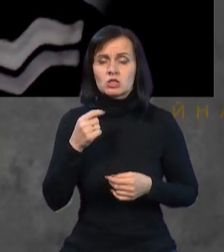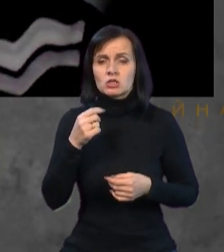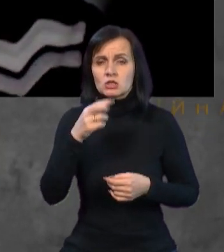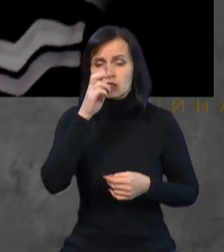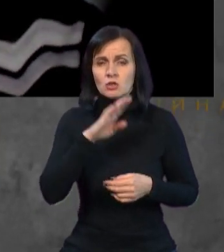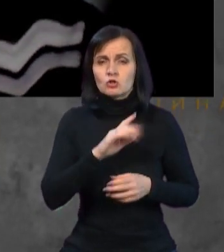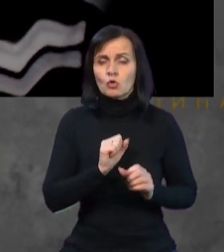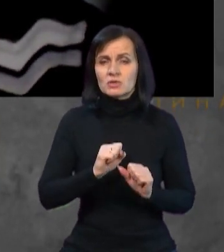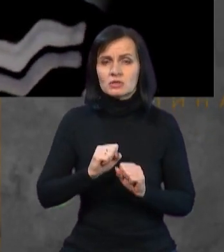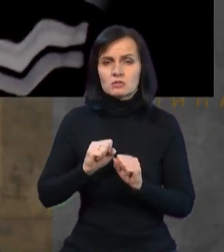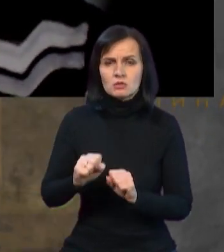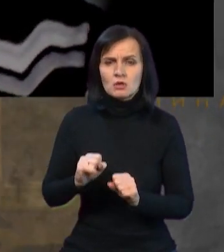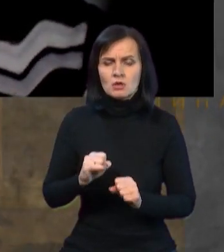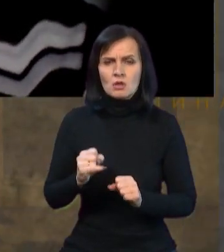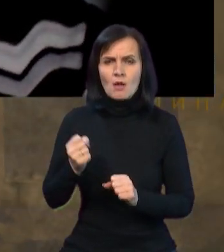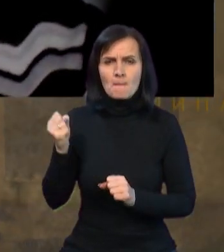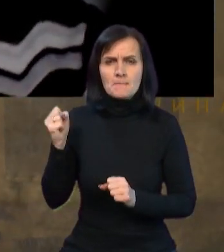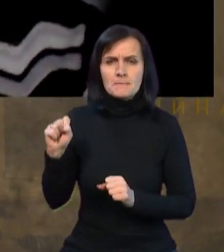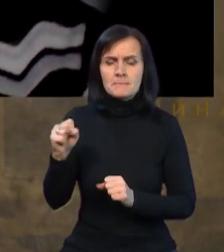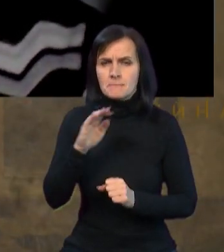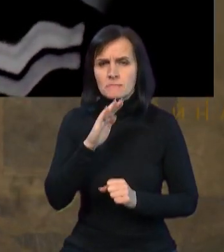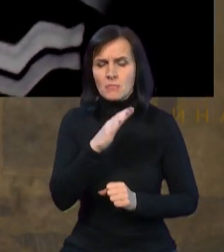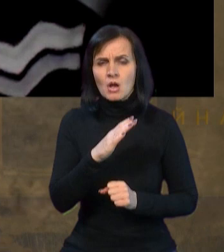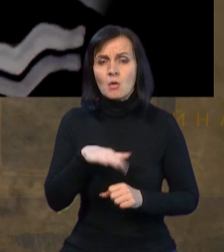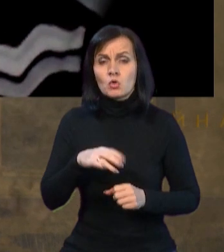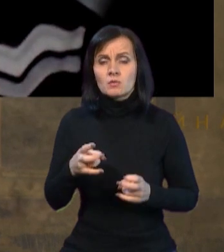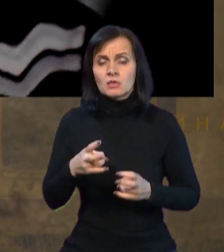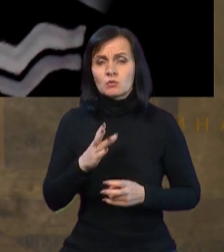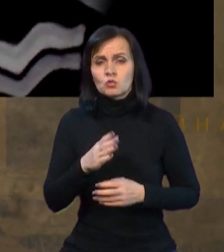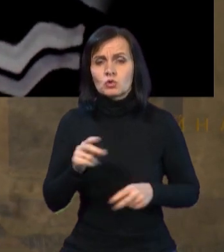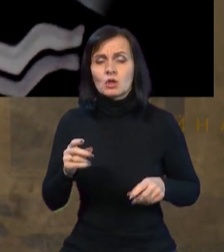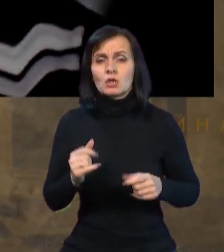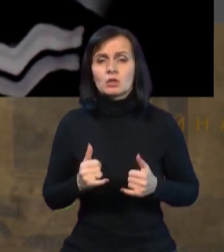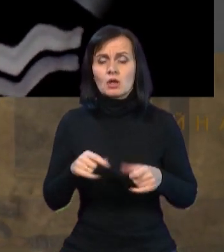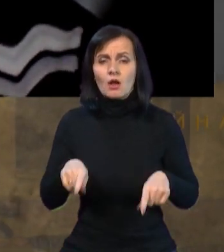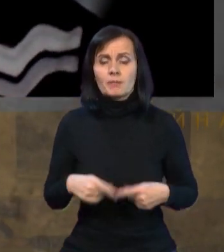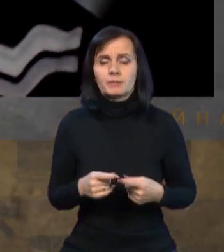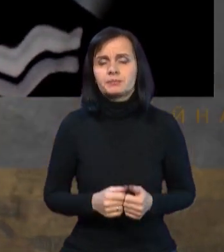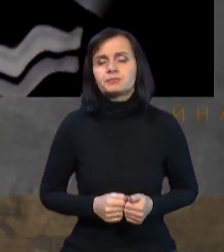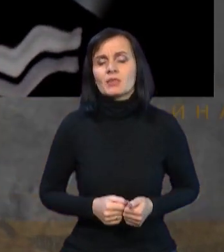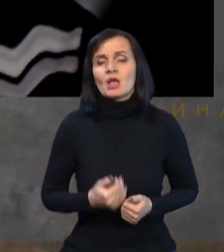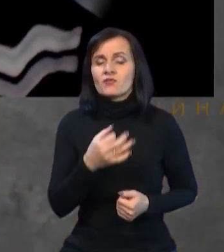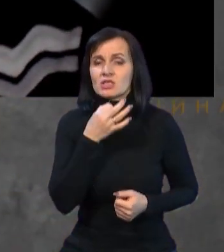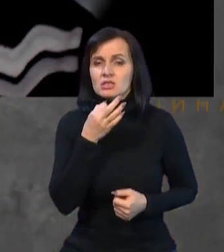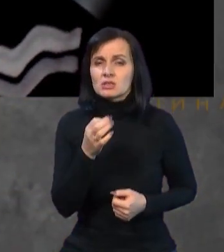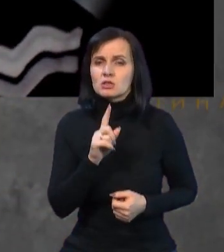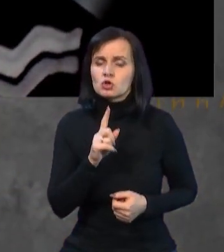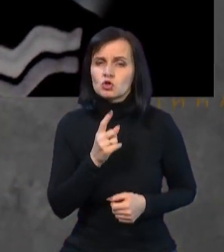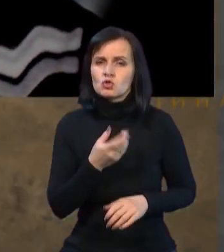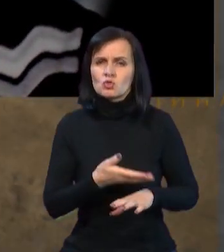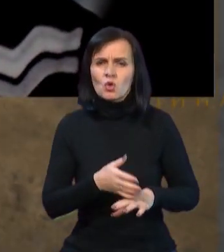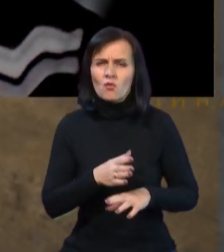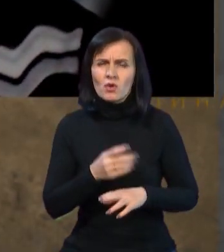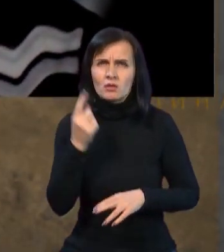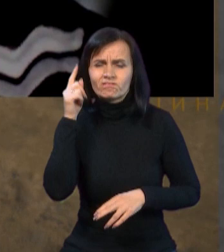і перемагати ворога, і відповідно, а потім потрібна буде для відновлення. Пані Раїсо, ви сказали, що важко спрогнозувати,